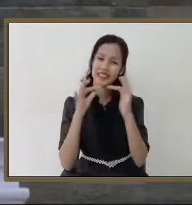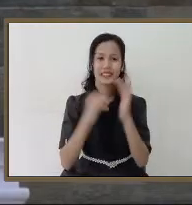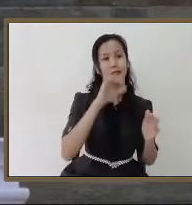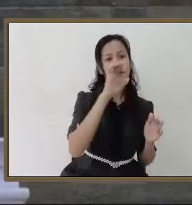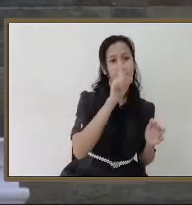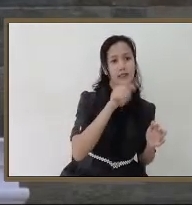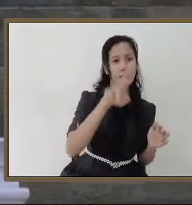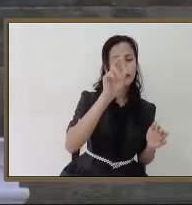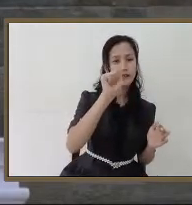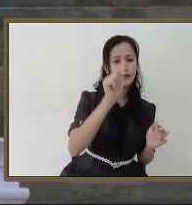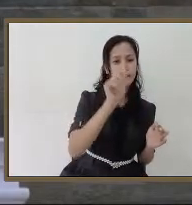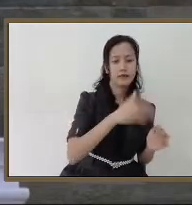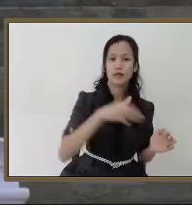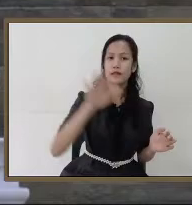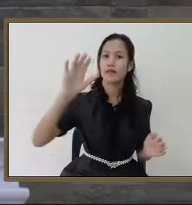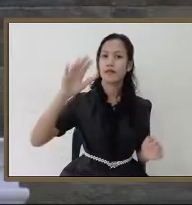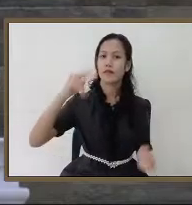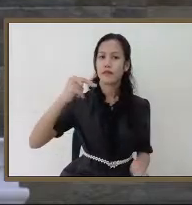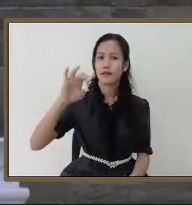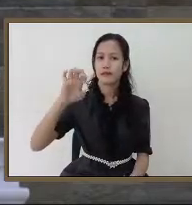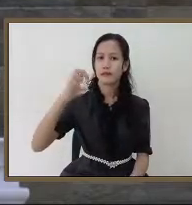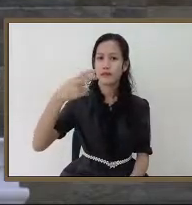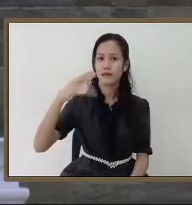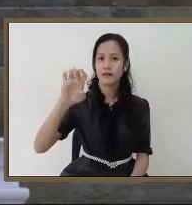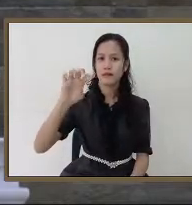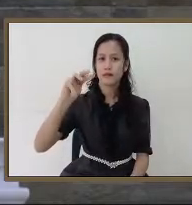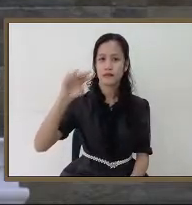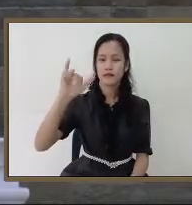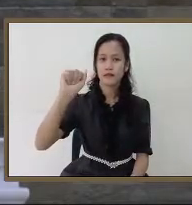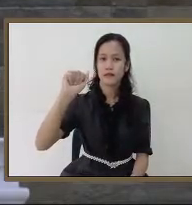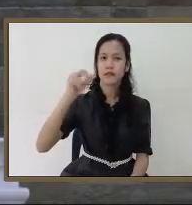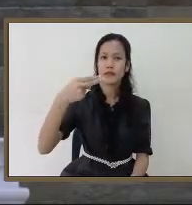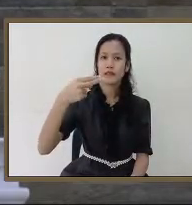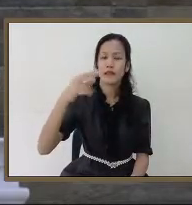history of the Israelites. Alright? So again, brethren,